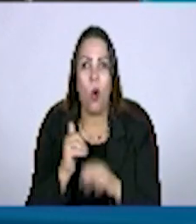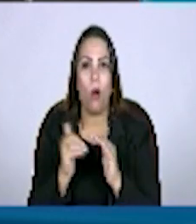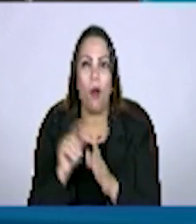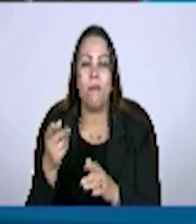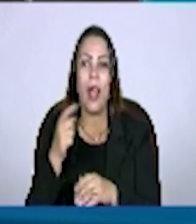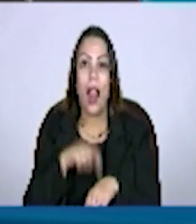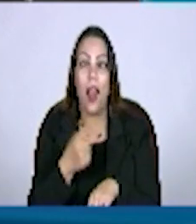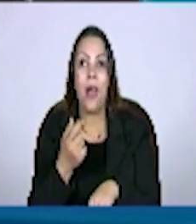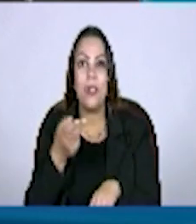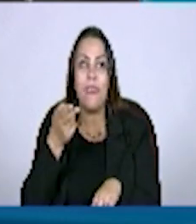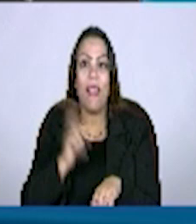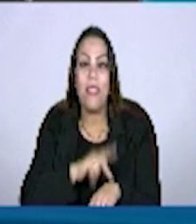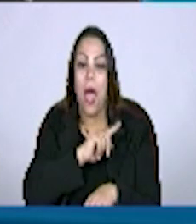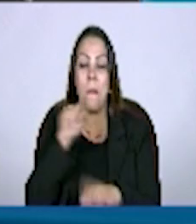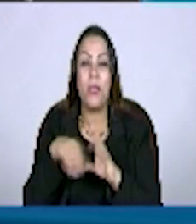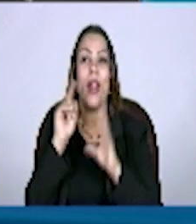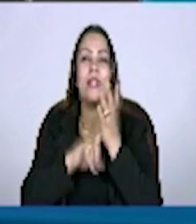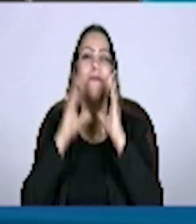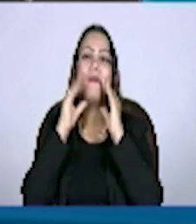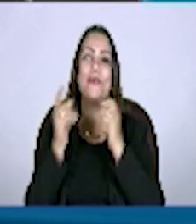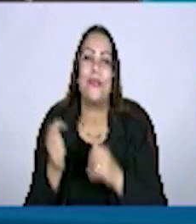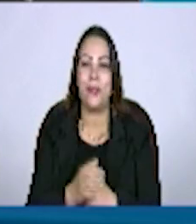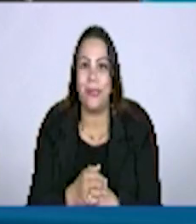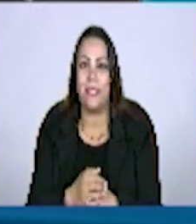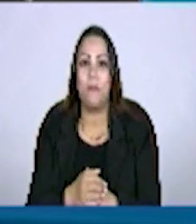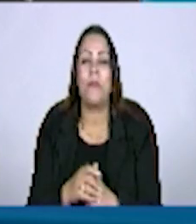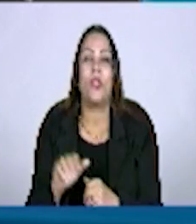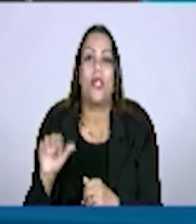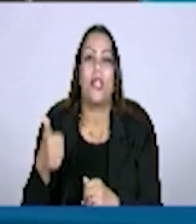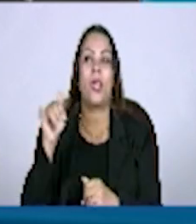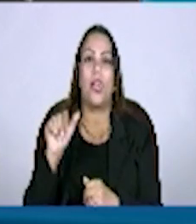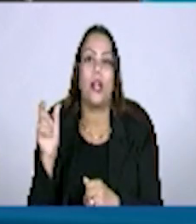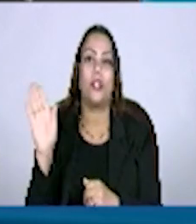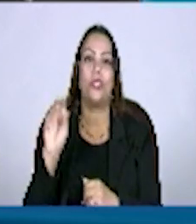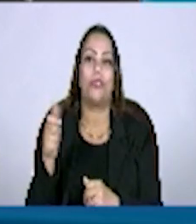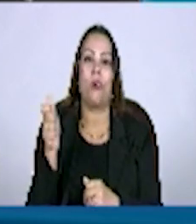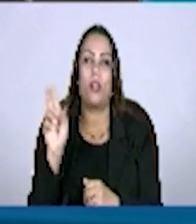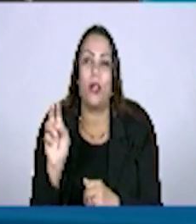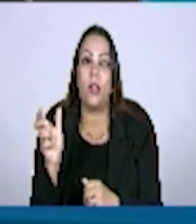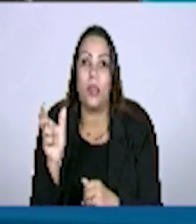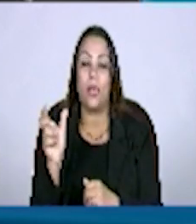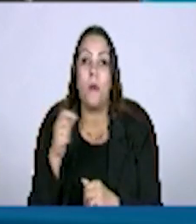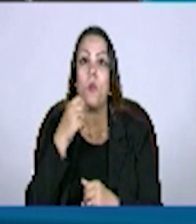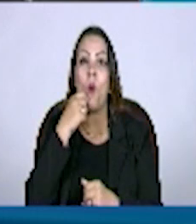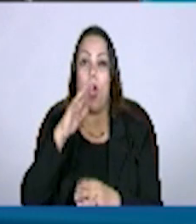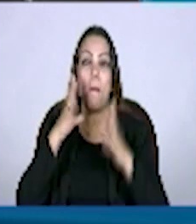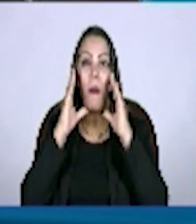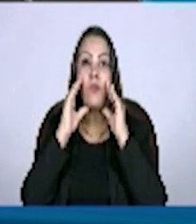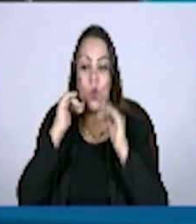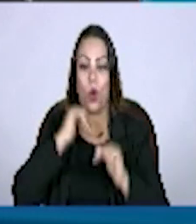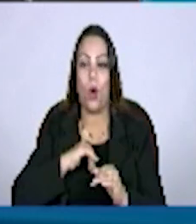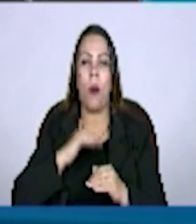ان اللحظات دي المفروض تكون فيها سعيده اينشتاين بيقول لنا ان السعاده داخلك وليست خارجك